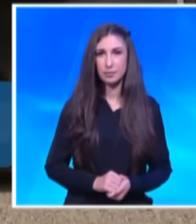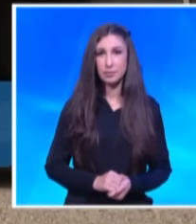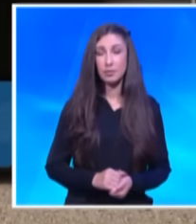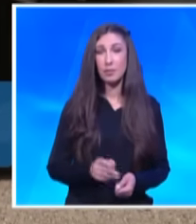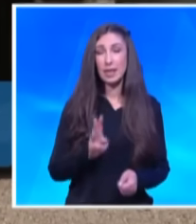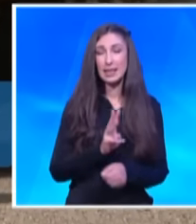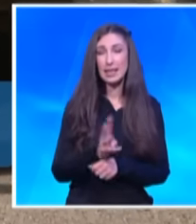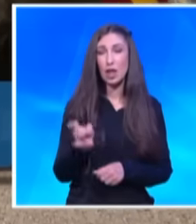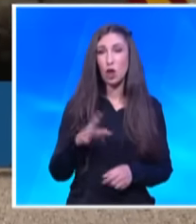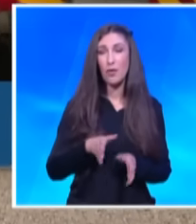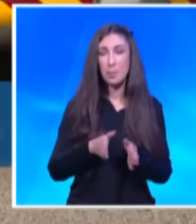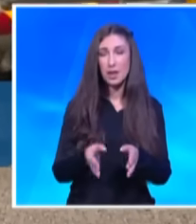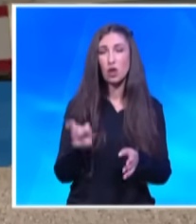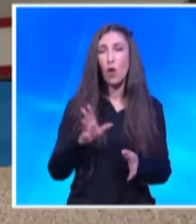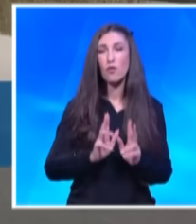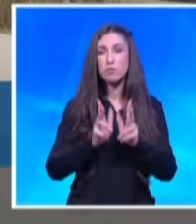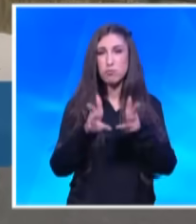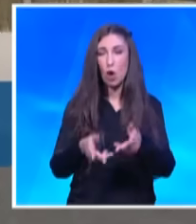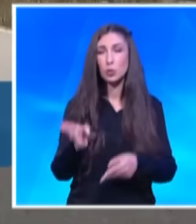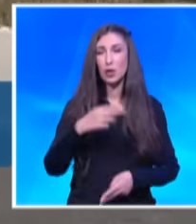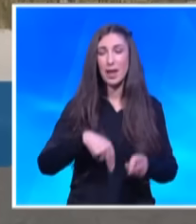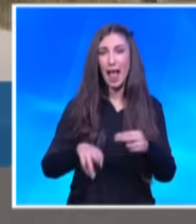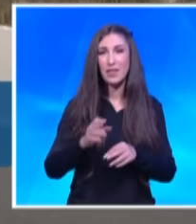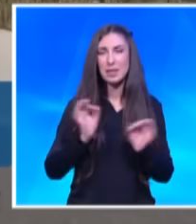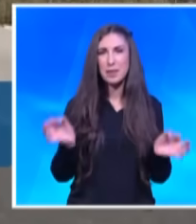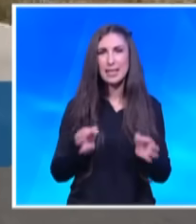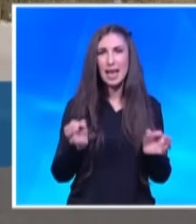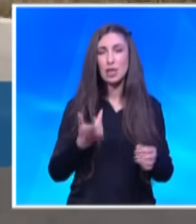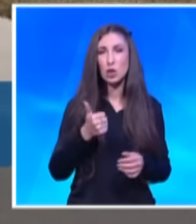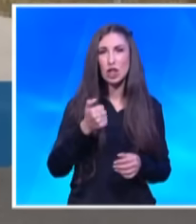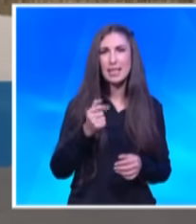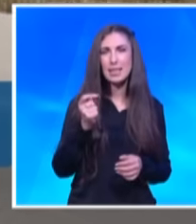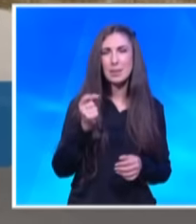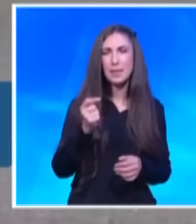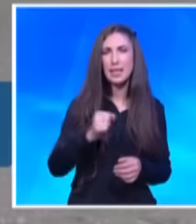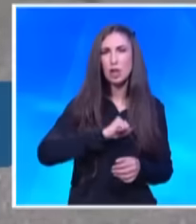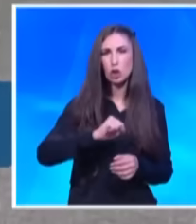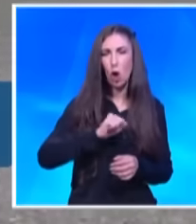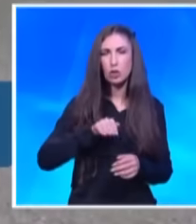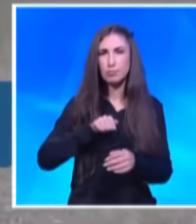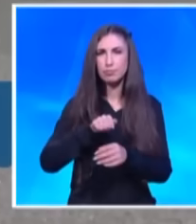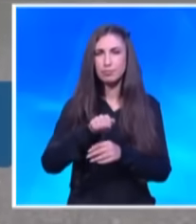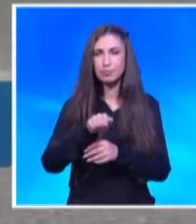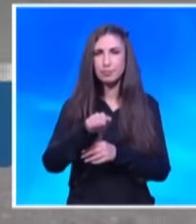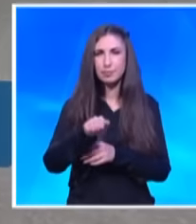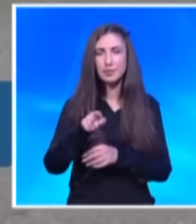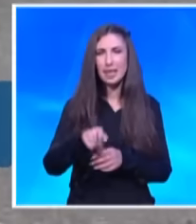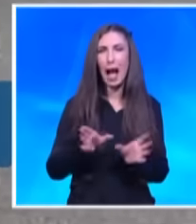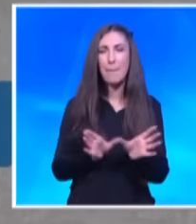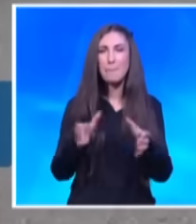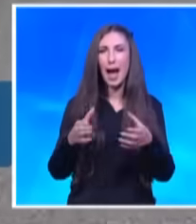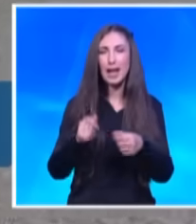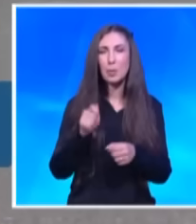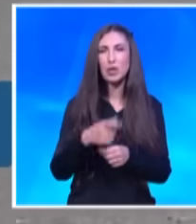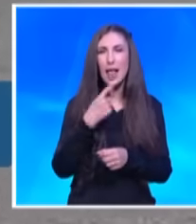13 нови пътища и 5 моста проверяват специалистите, докато се движат с 60-70 км в час по магистралата. Апаратурата работи с